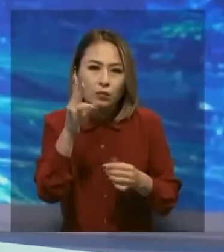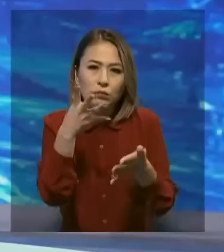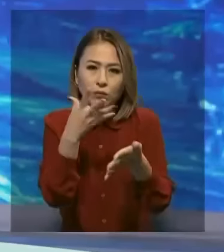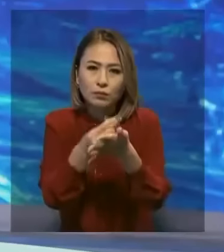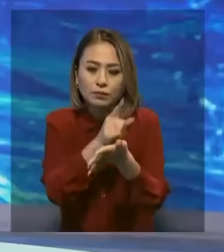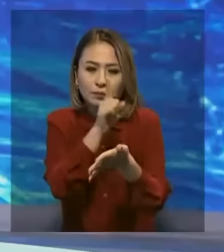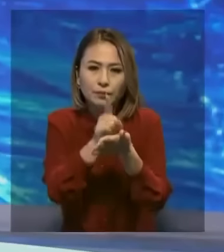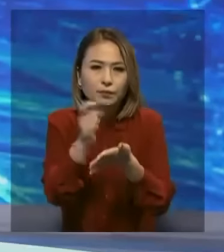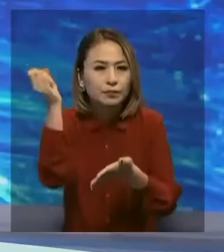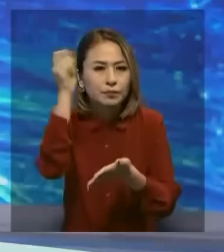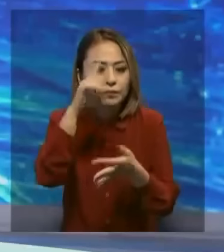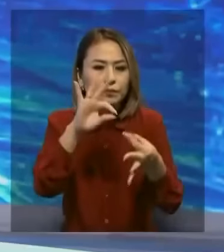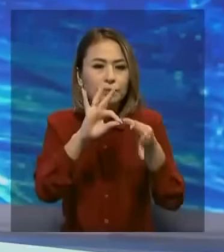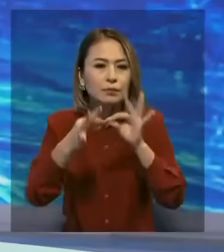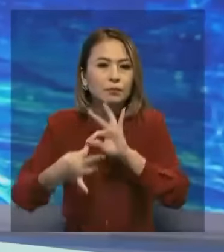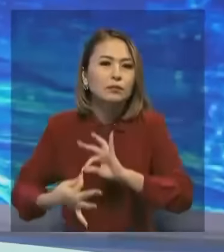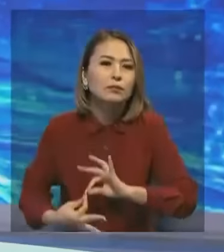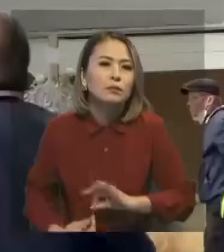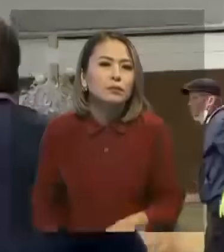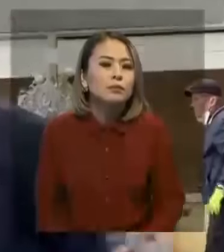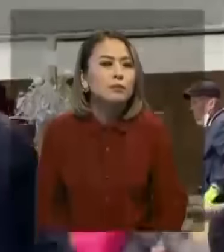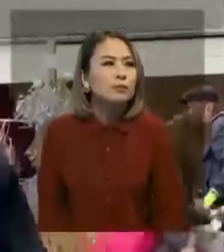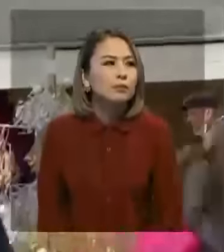тиіс. Толығырақ келесі материалда.